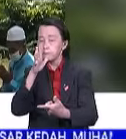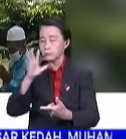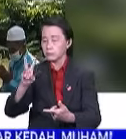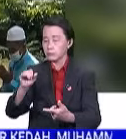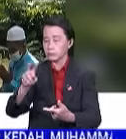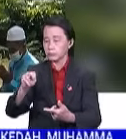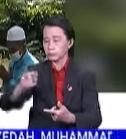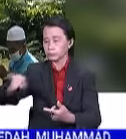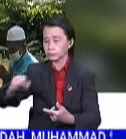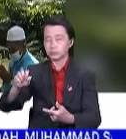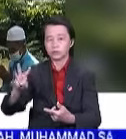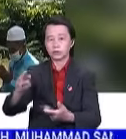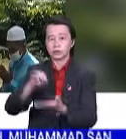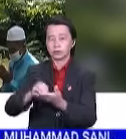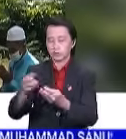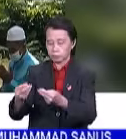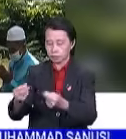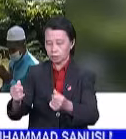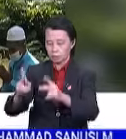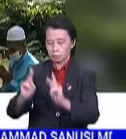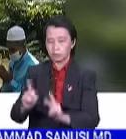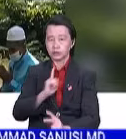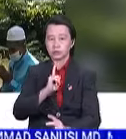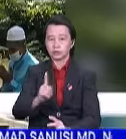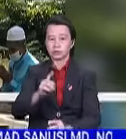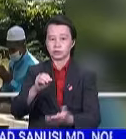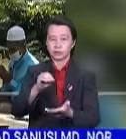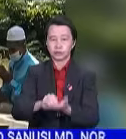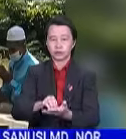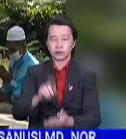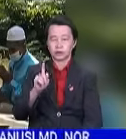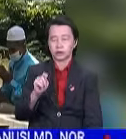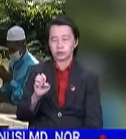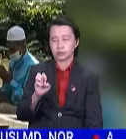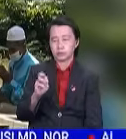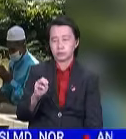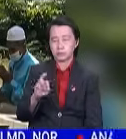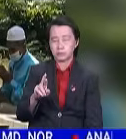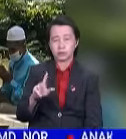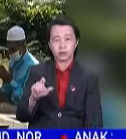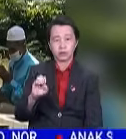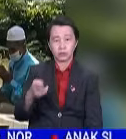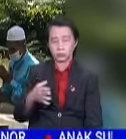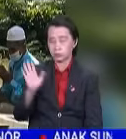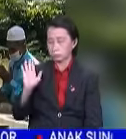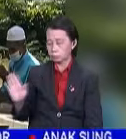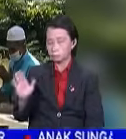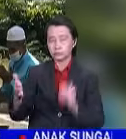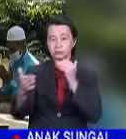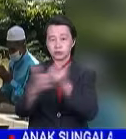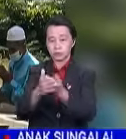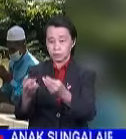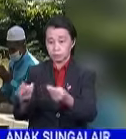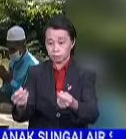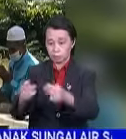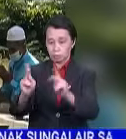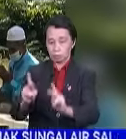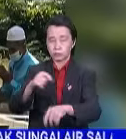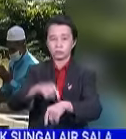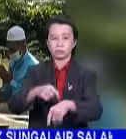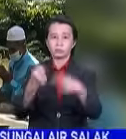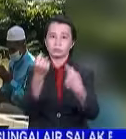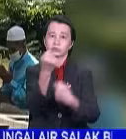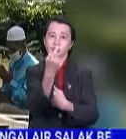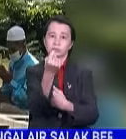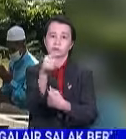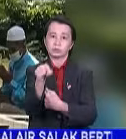wajah-wajah Hamadi di tanah pekuburan Islam menumpuk kawah temerloh berani mencuri tiba di tanah pekuburan berguna on kira-kira 11.00